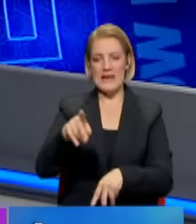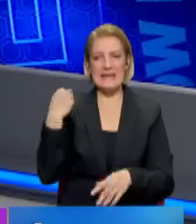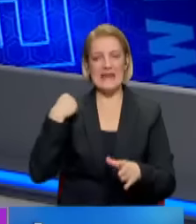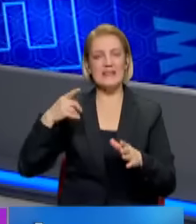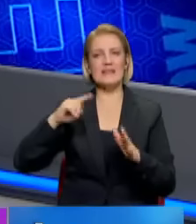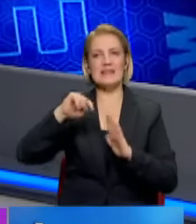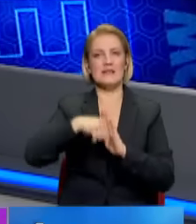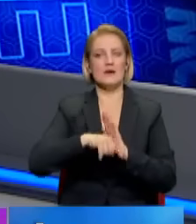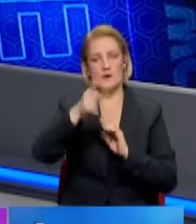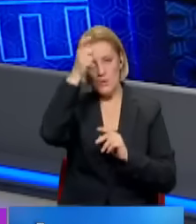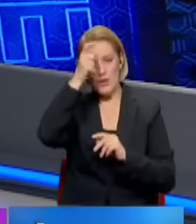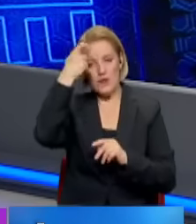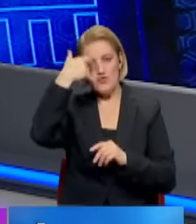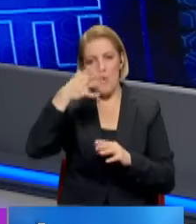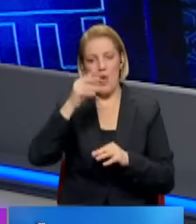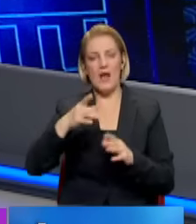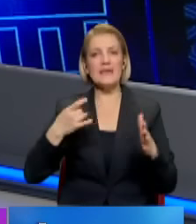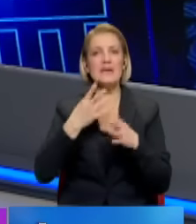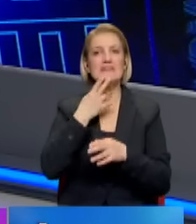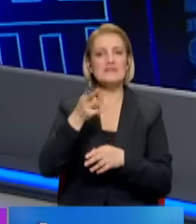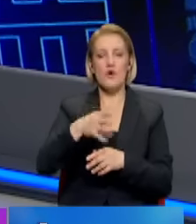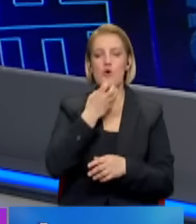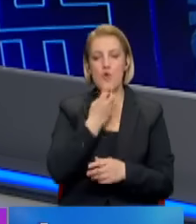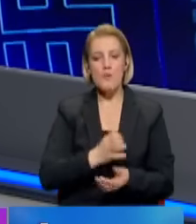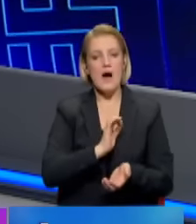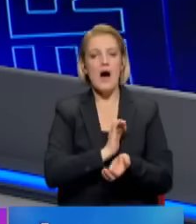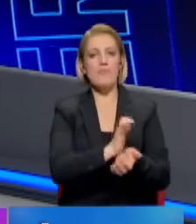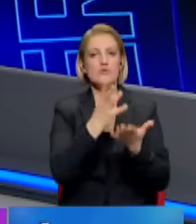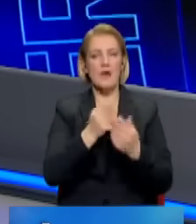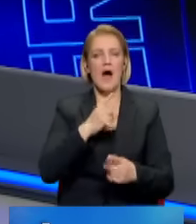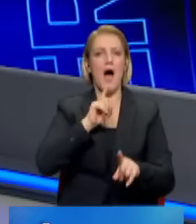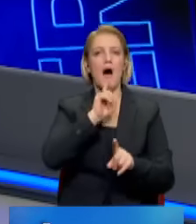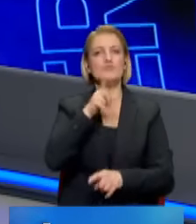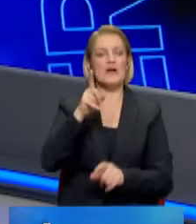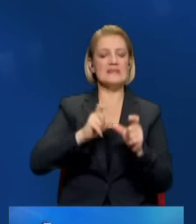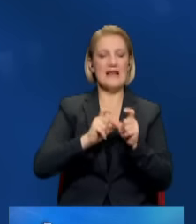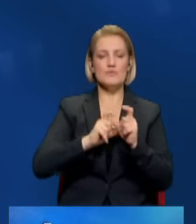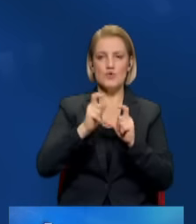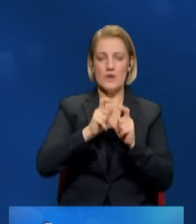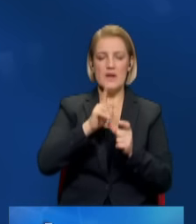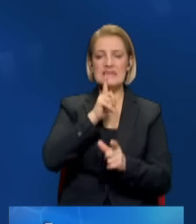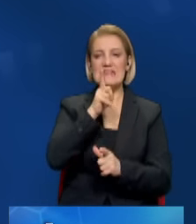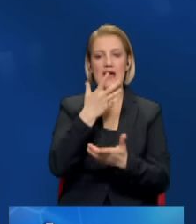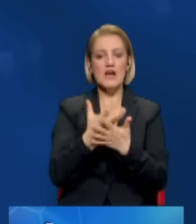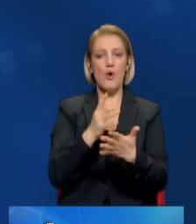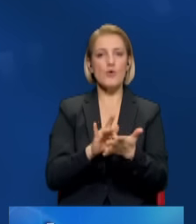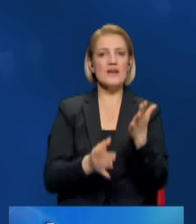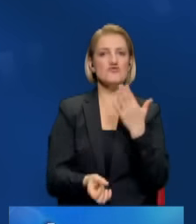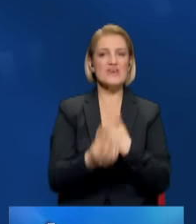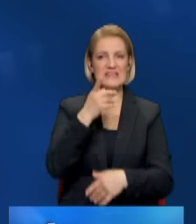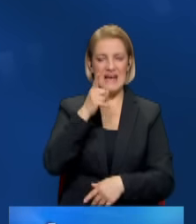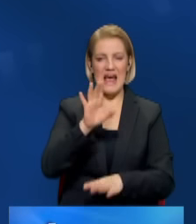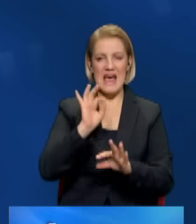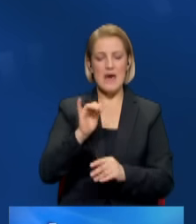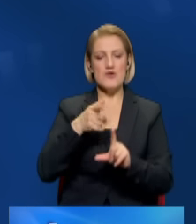detaylar demiş. Türkiye'yi sarsan Narin Güran cinayetinde müebbet hapis cezasıyla yargılanan amca Salih Güran'ın ses kayıtları ortaya çıktı. Salim Güran'ın